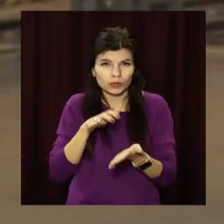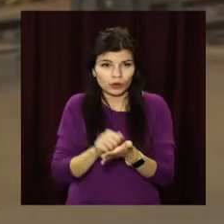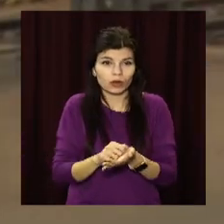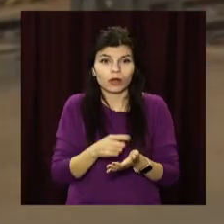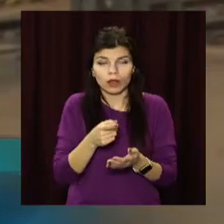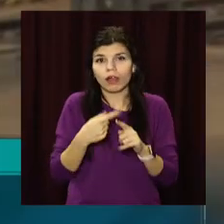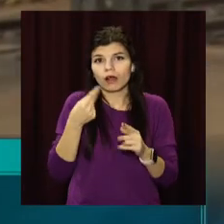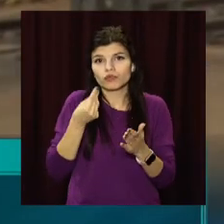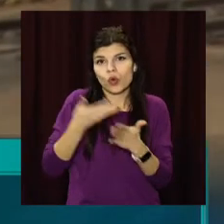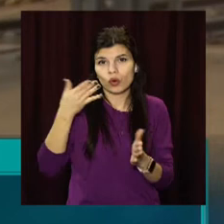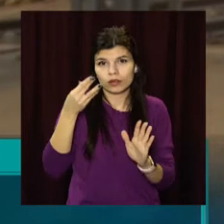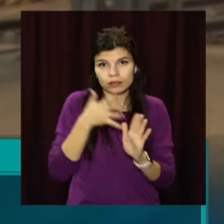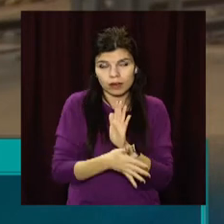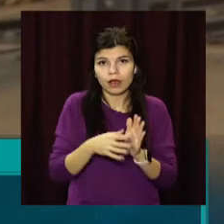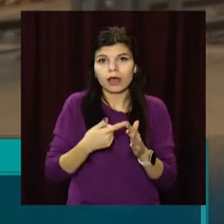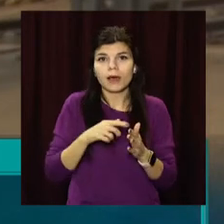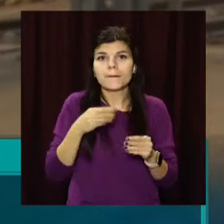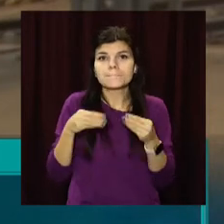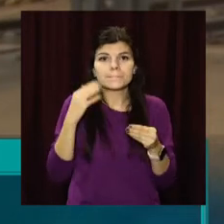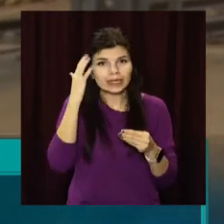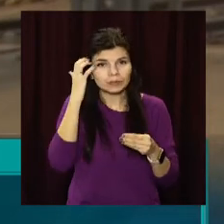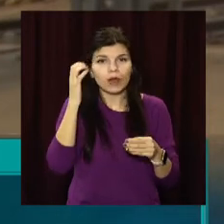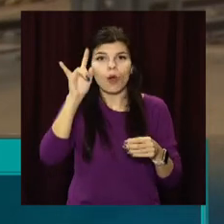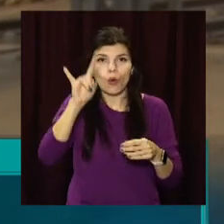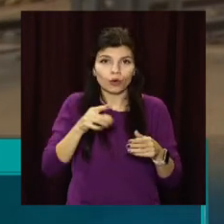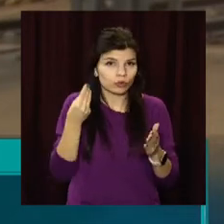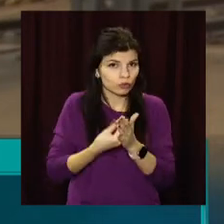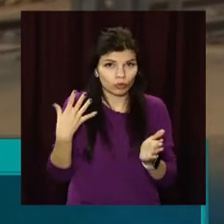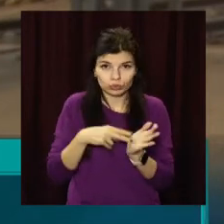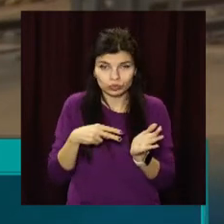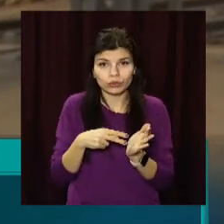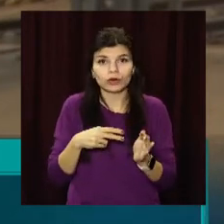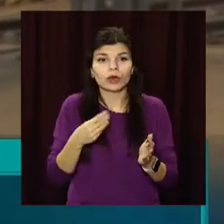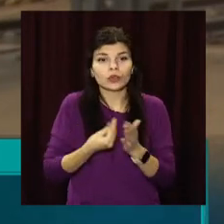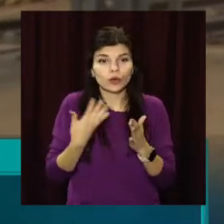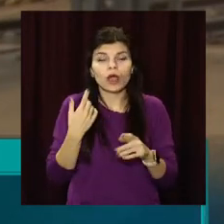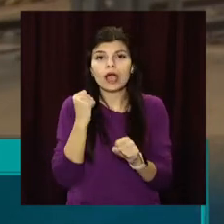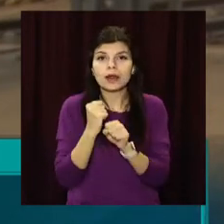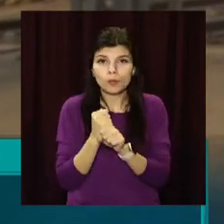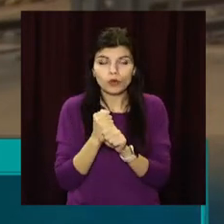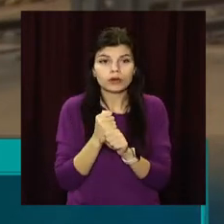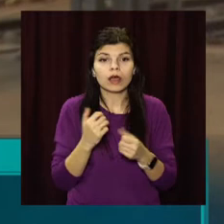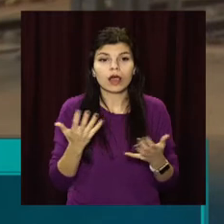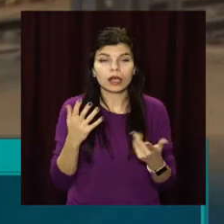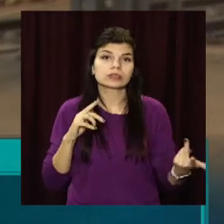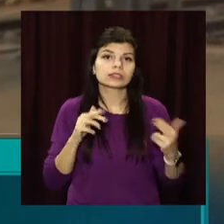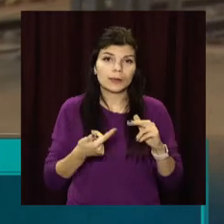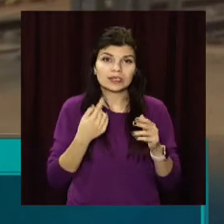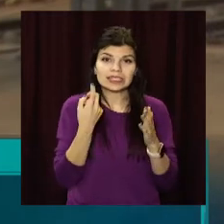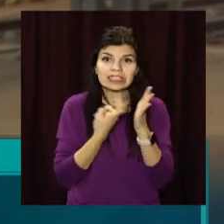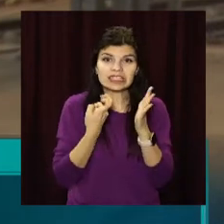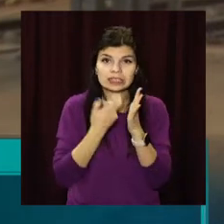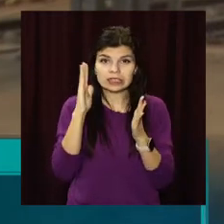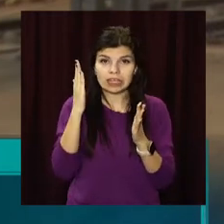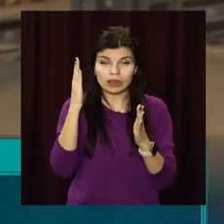дорогостоящий у нас пластик, дорогостоящі окна і дорогостоящая робота, яка, якщо заміняти стекло, це